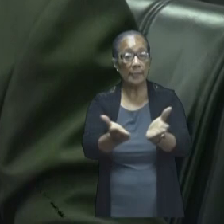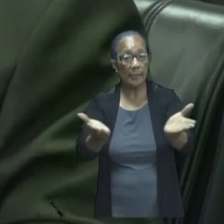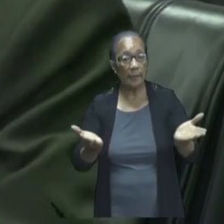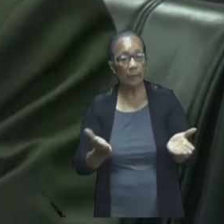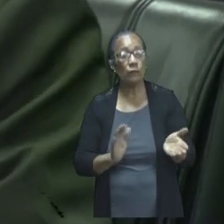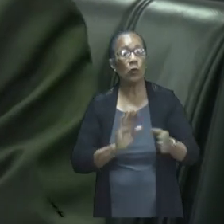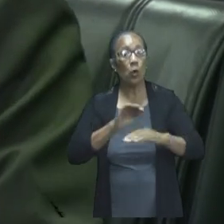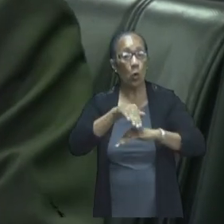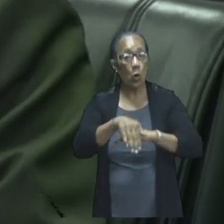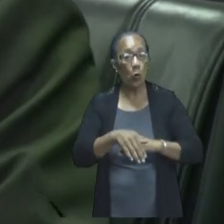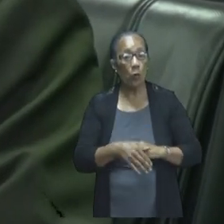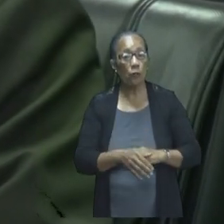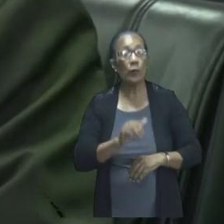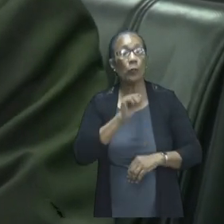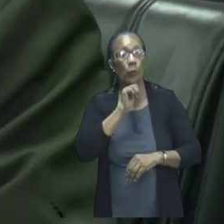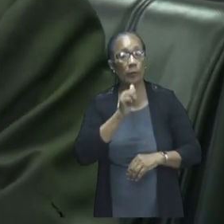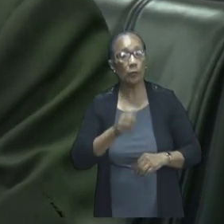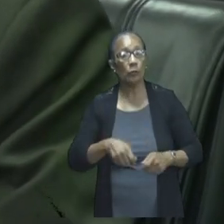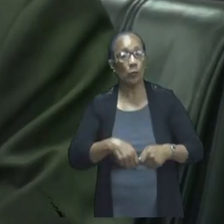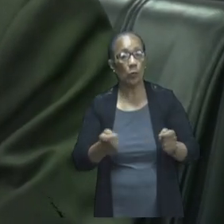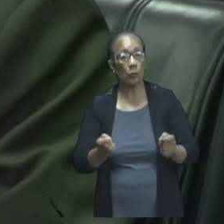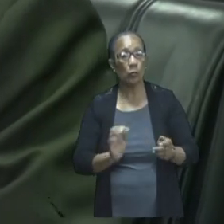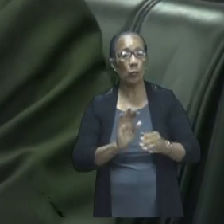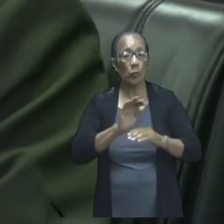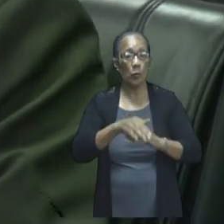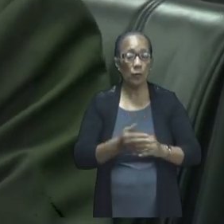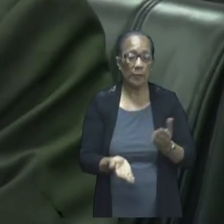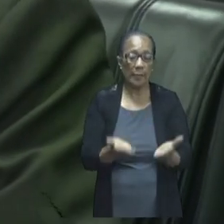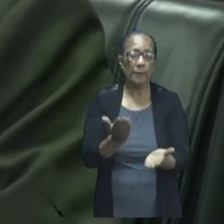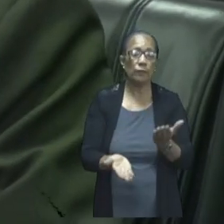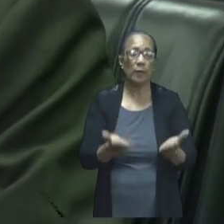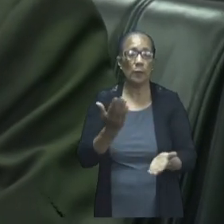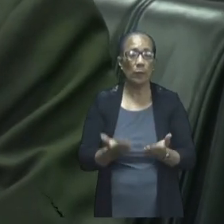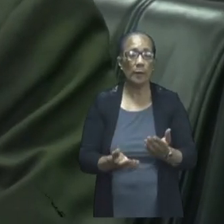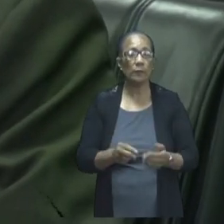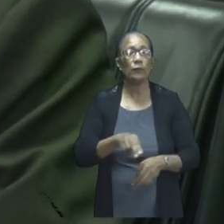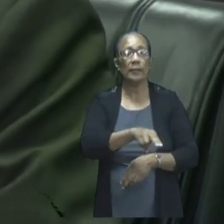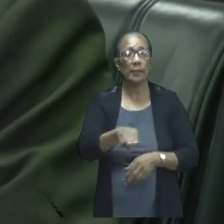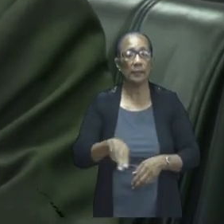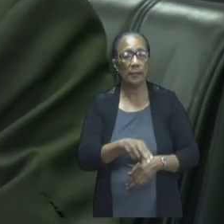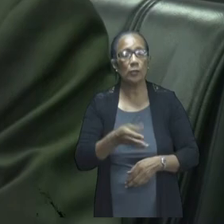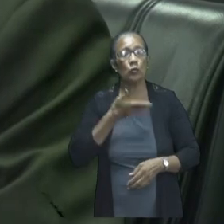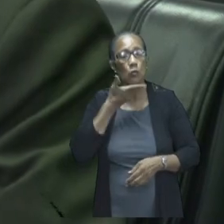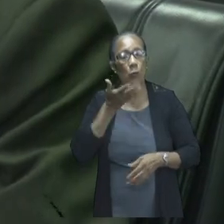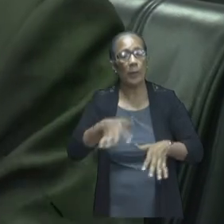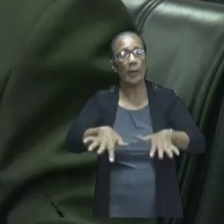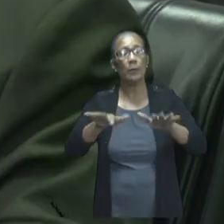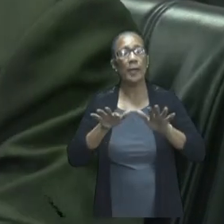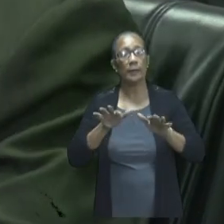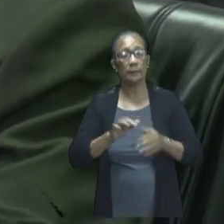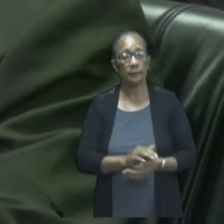is uitgekomen wat betreft de evaluatie van het nationale parlement